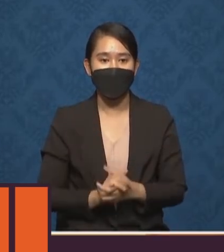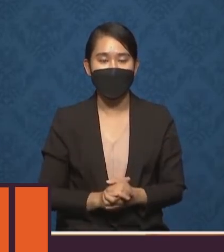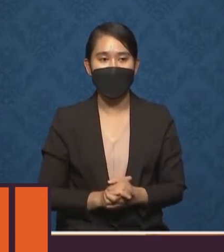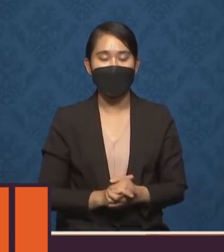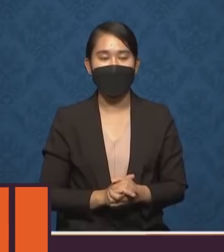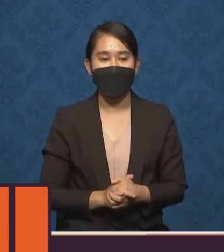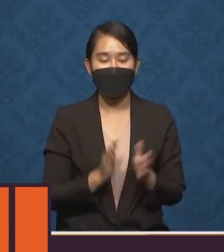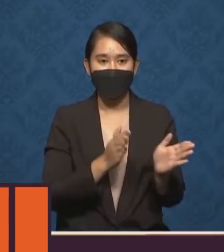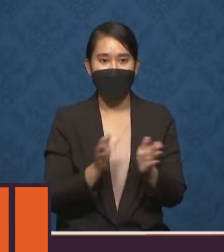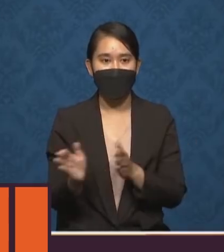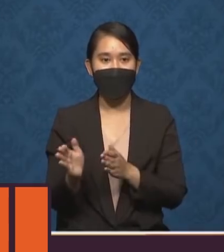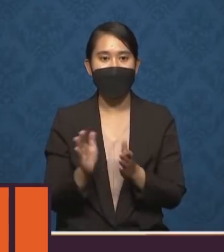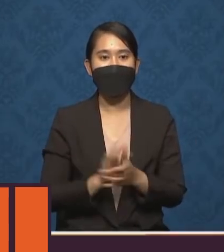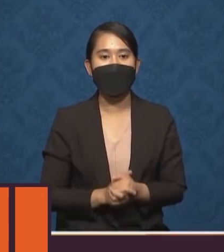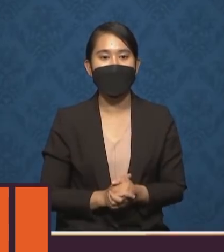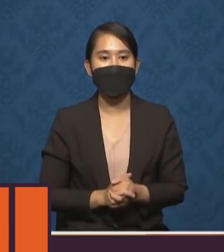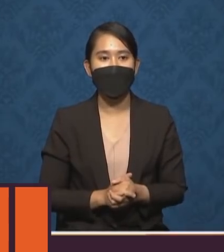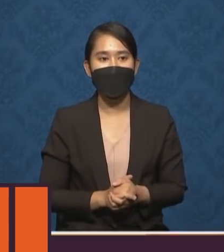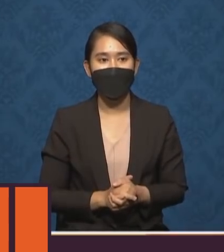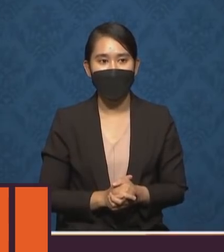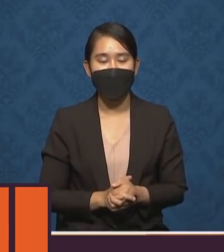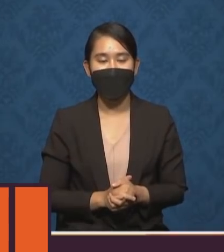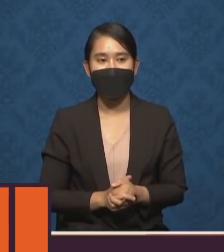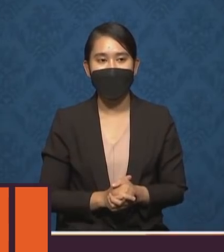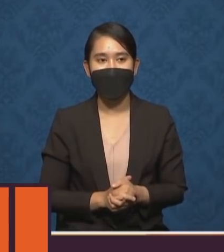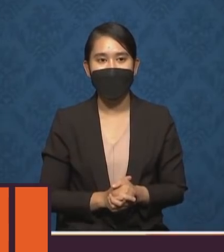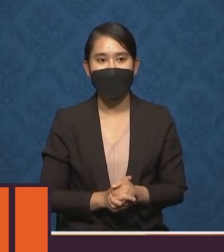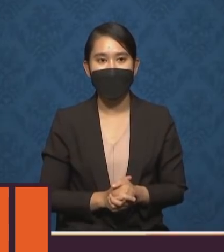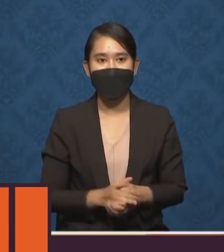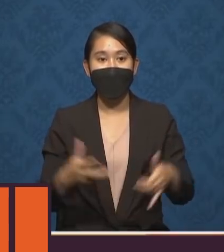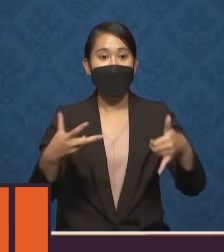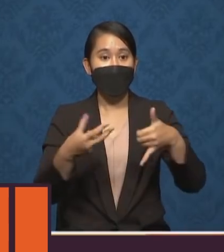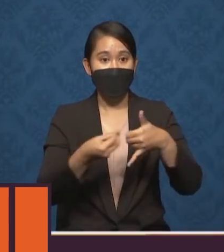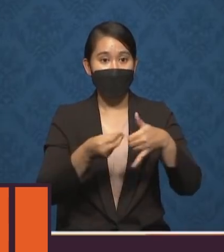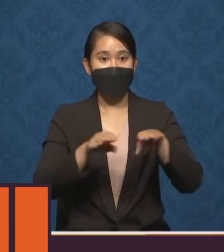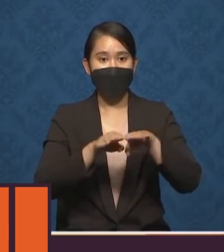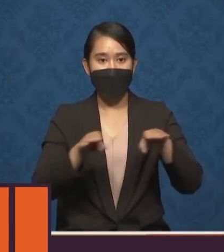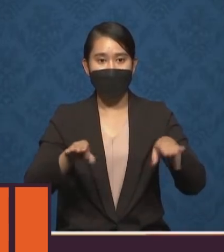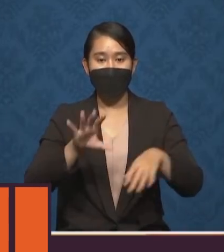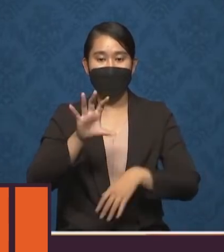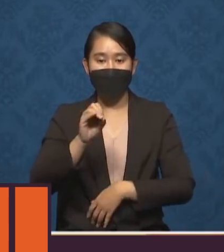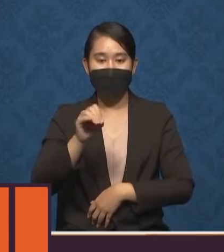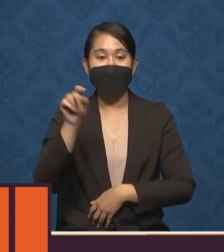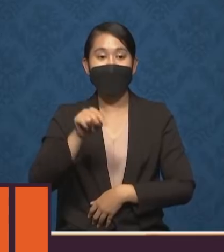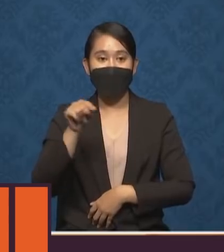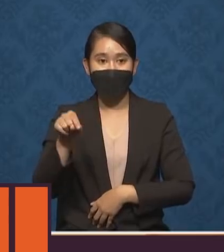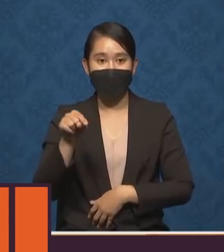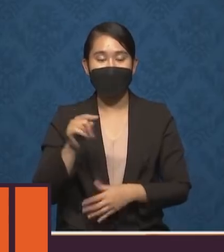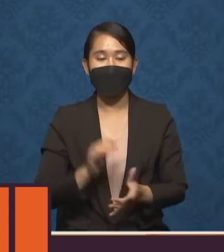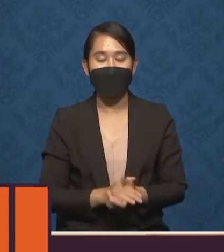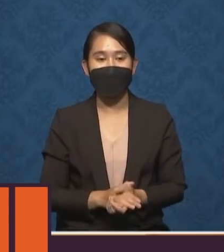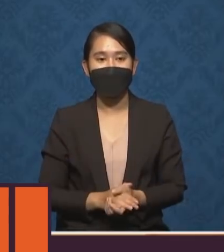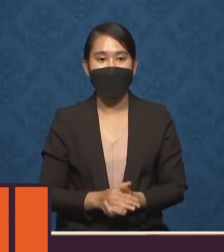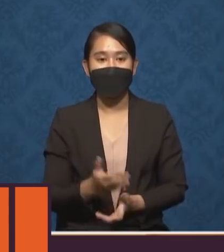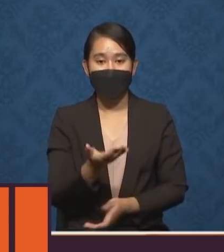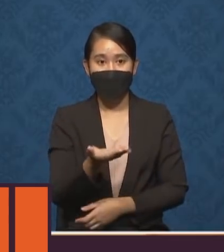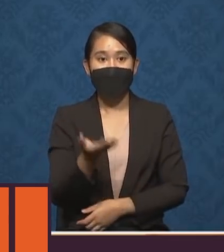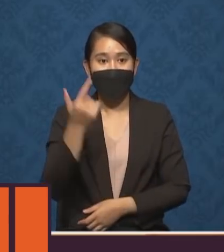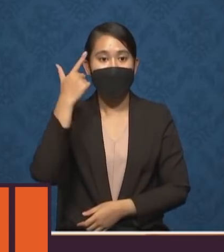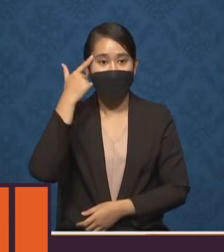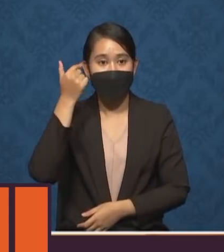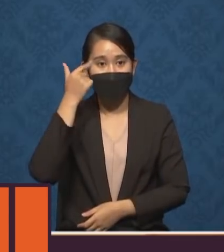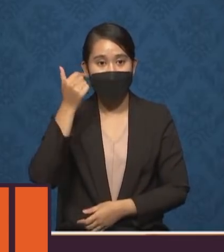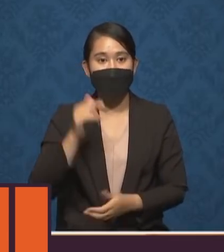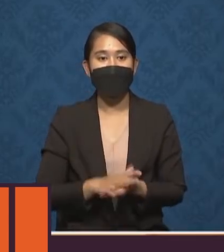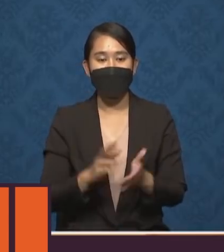นอกจากนี้ครับหากเราใช้เกณฑ์วัคซีน 50%ในเข็มที่ 2ป.ลฮะซึ่งทุกท่านก็ทราบดีอยู่แล้วว่า